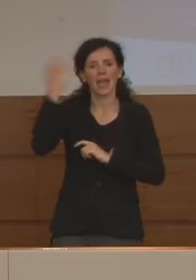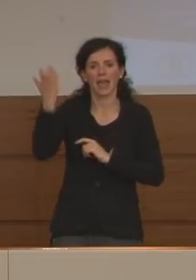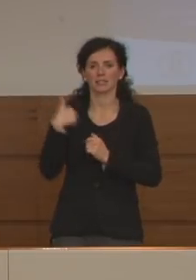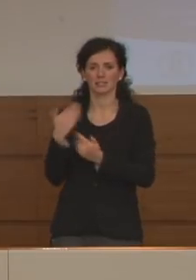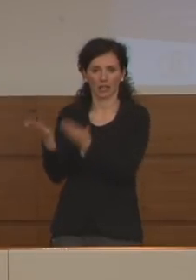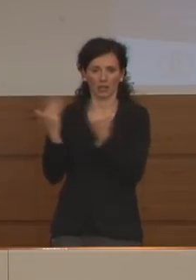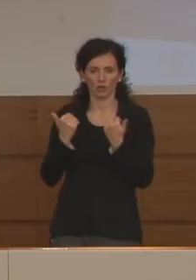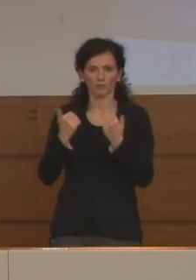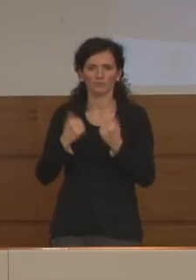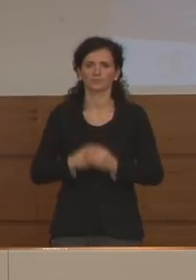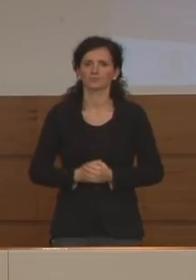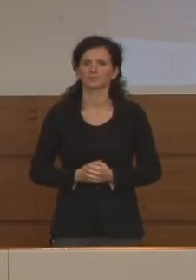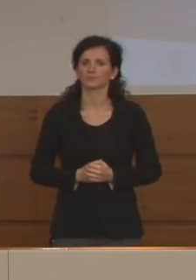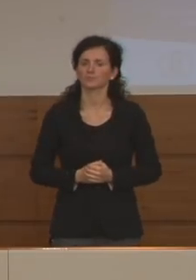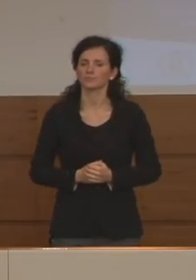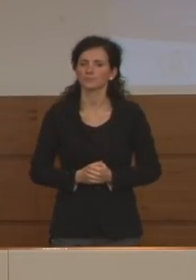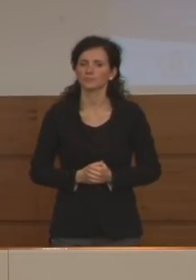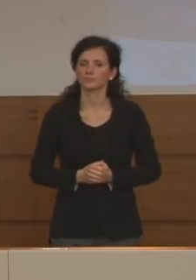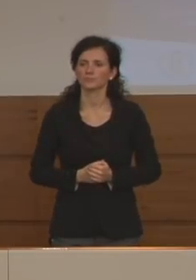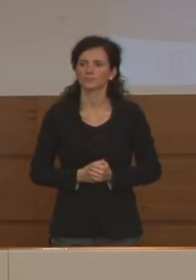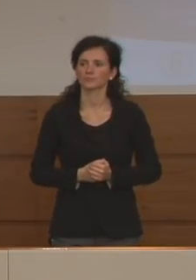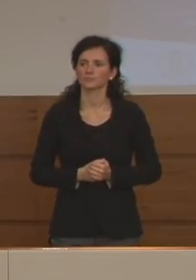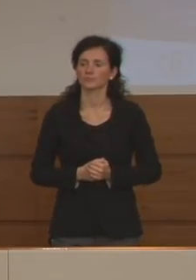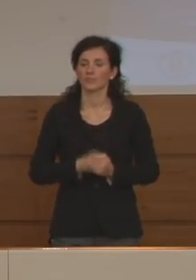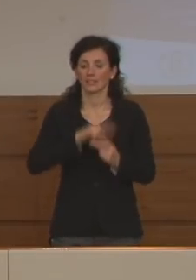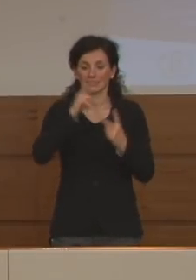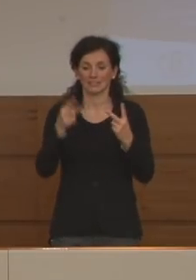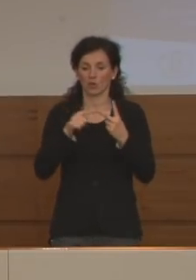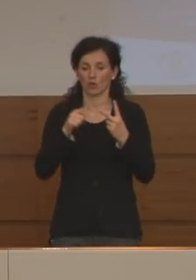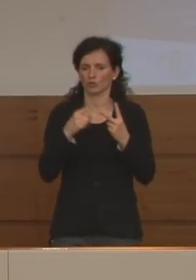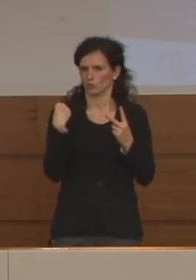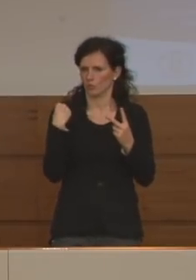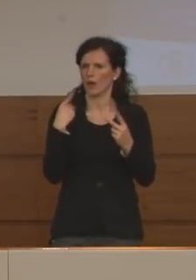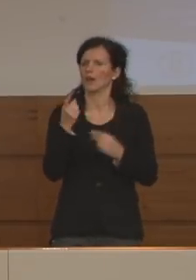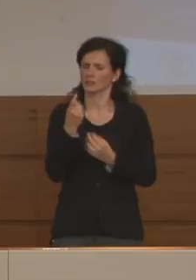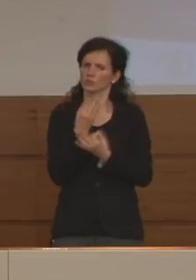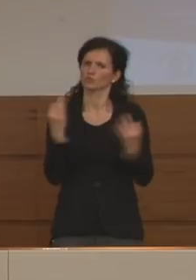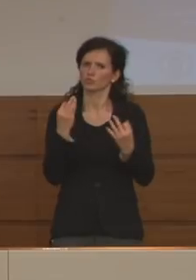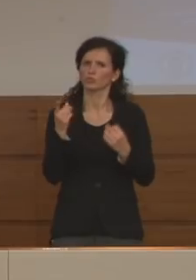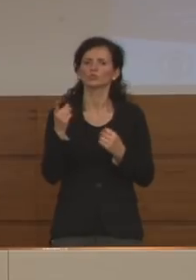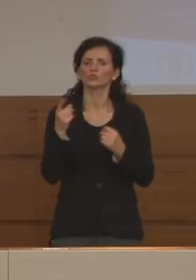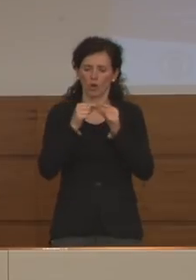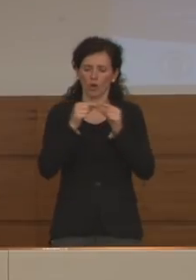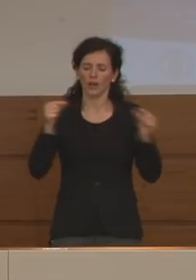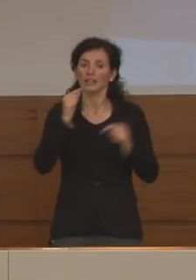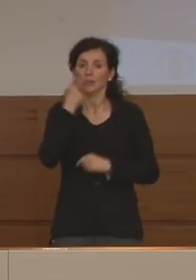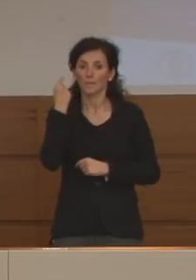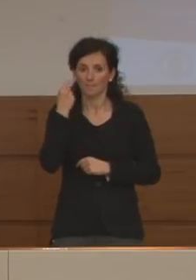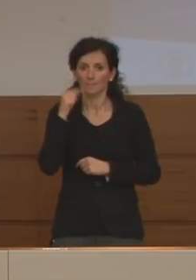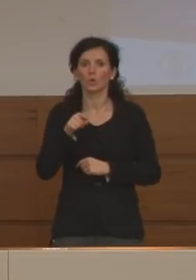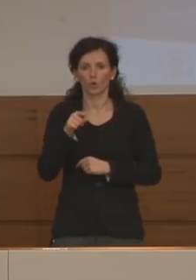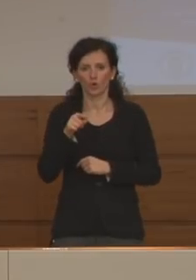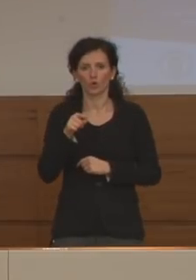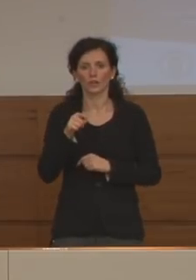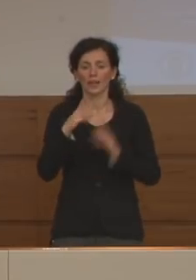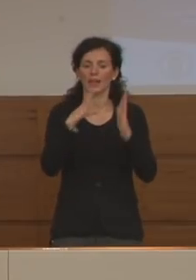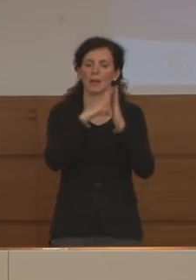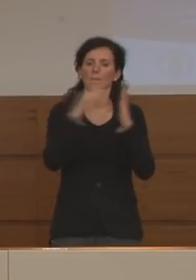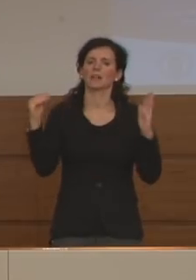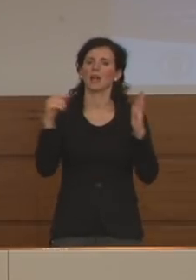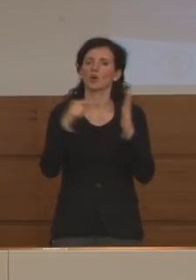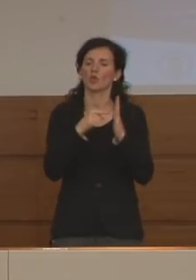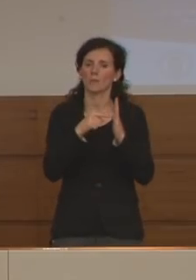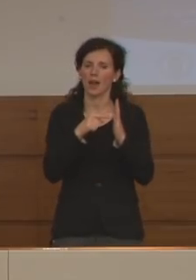per quanto riguarda invece il numero di tamponi ha evidenziato bene il numero dei tamponi dell'emilia